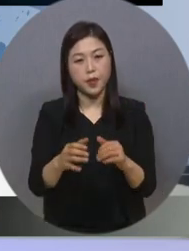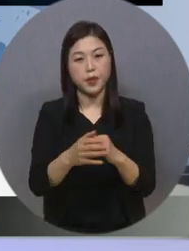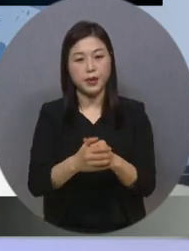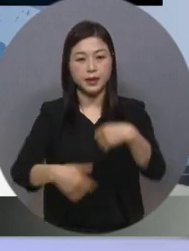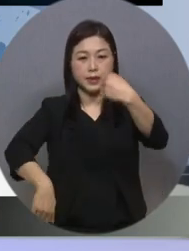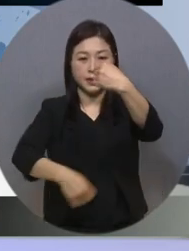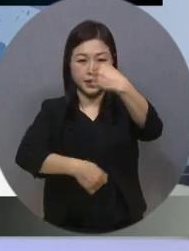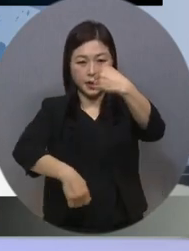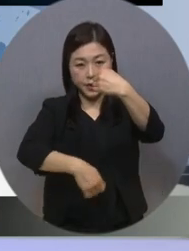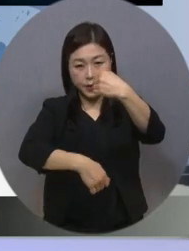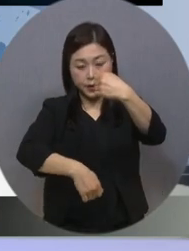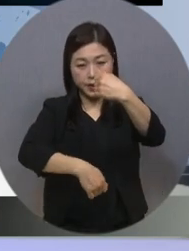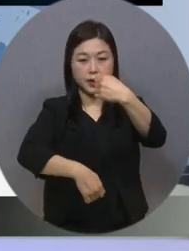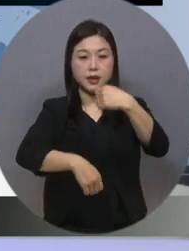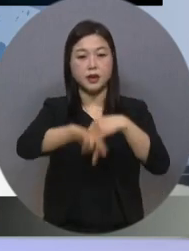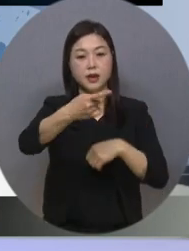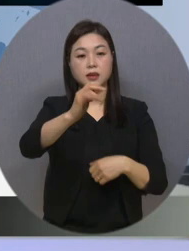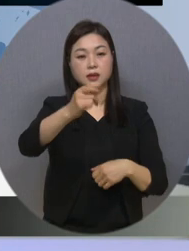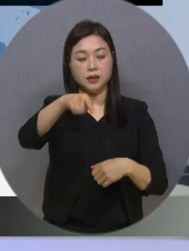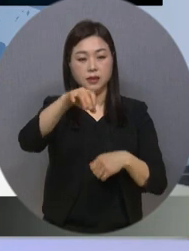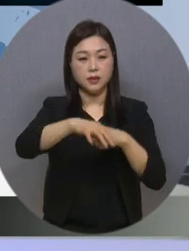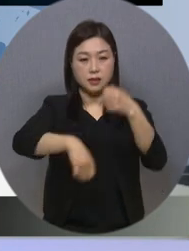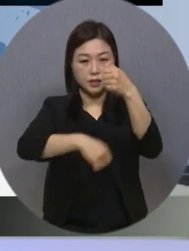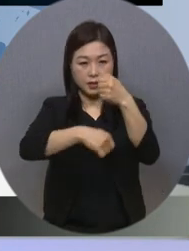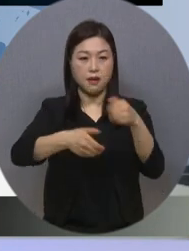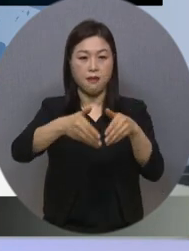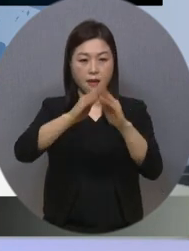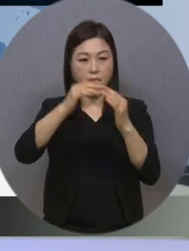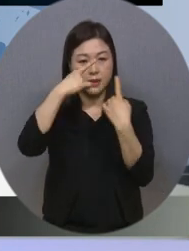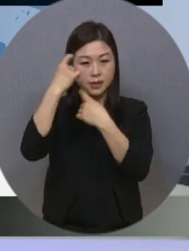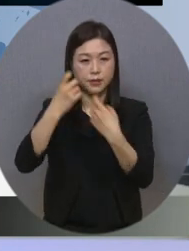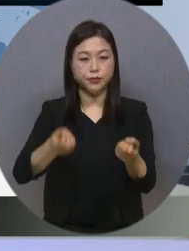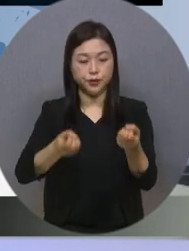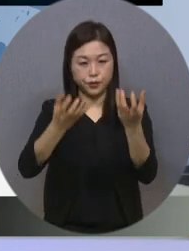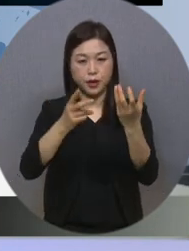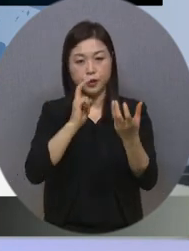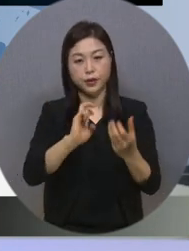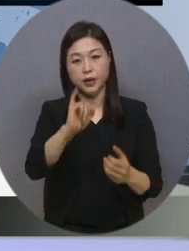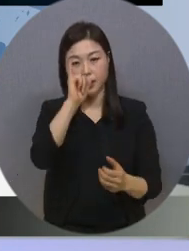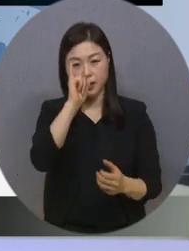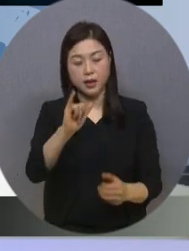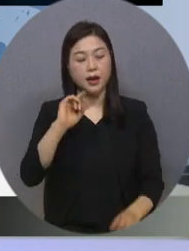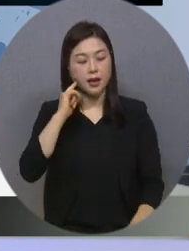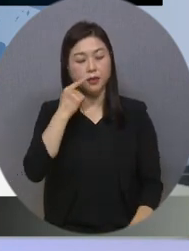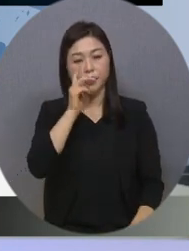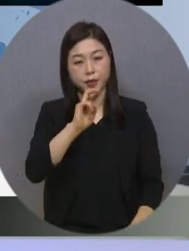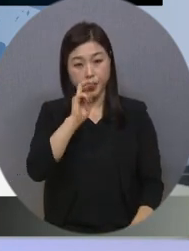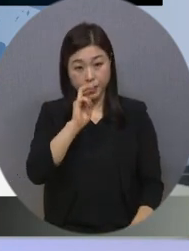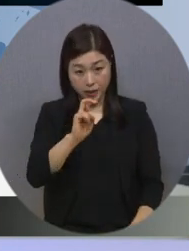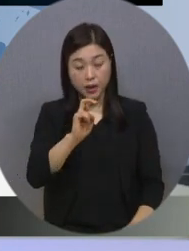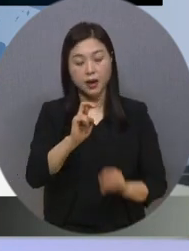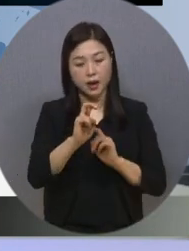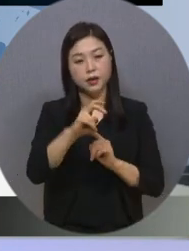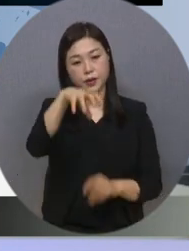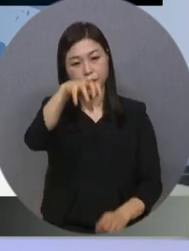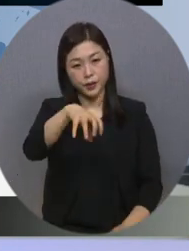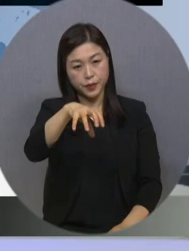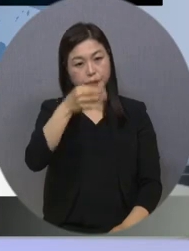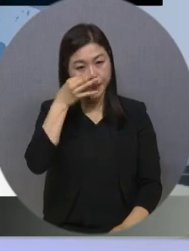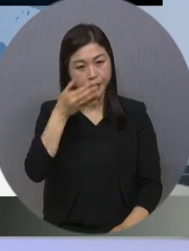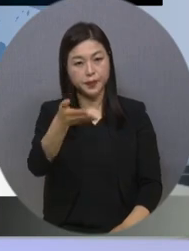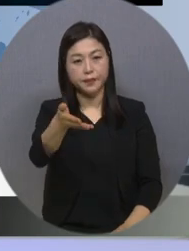앙상블, 송송첼로의 창단기념 축하 연주회가 열렸습니다. 아름다운 선율이 가득했던 그곳에 정운성 기자가